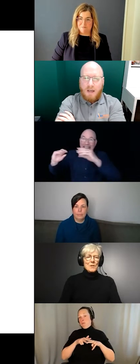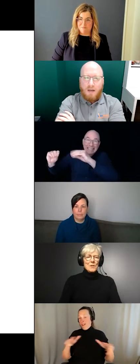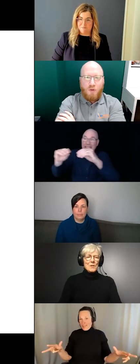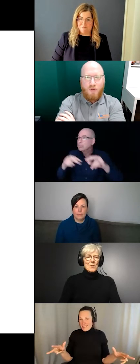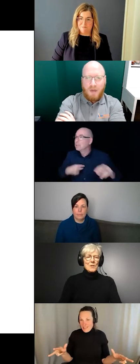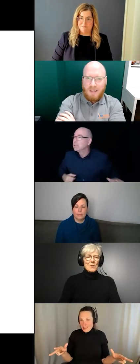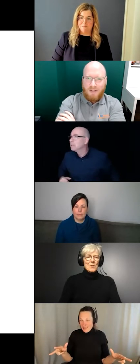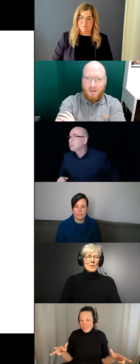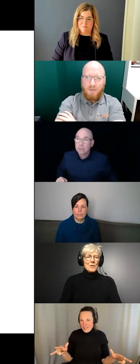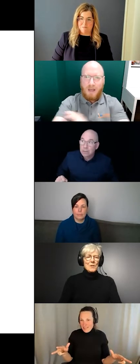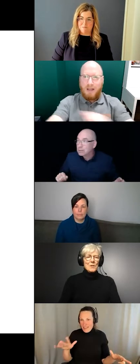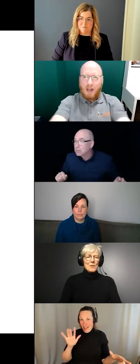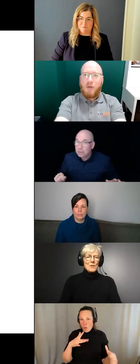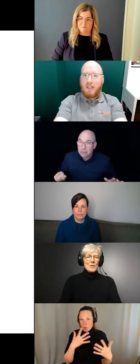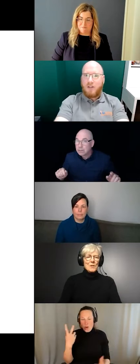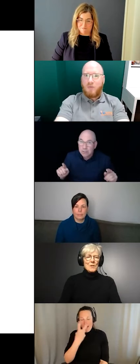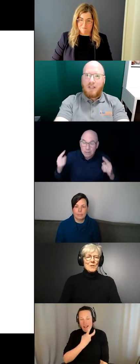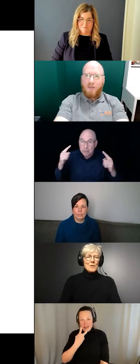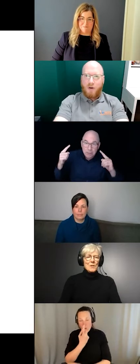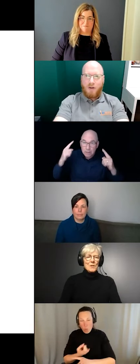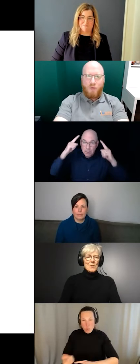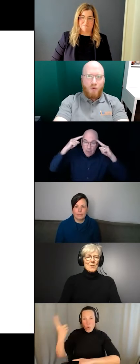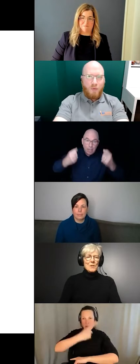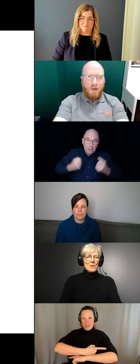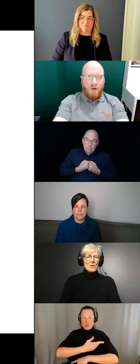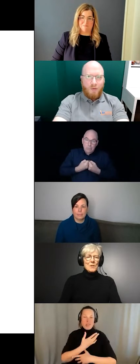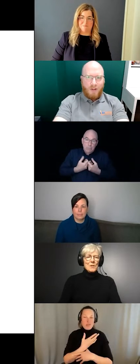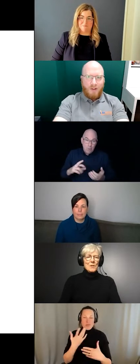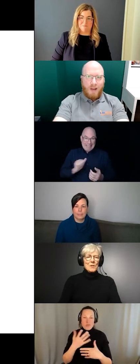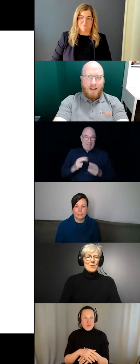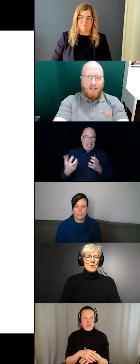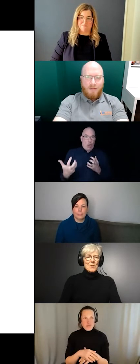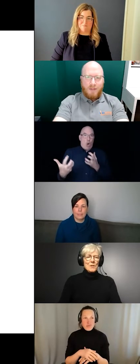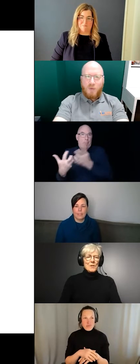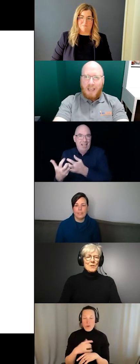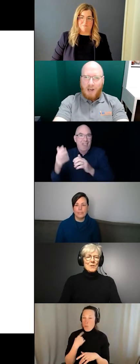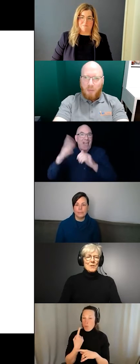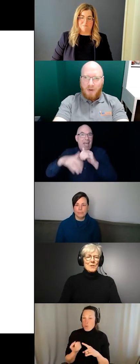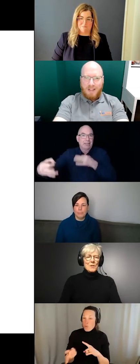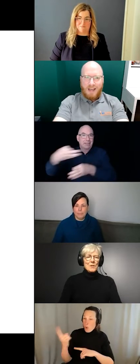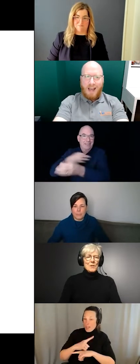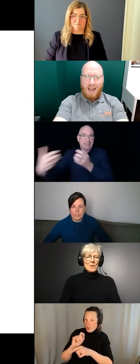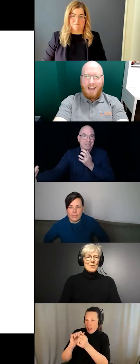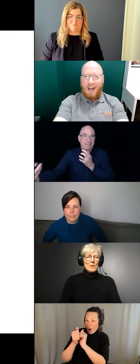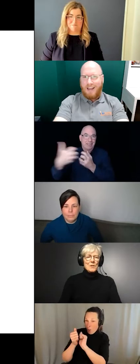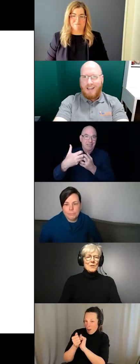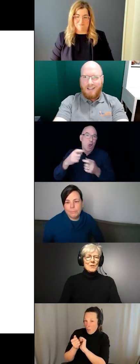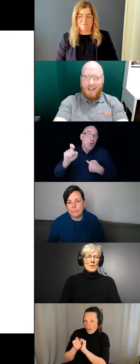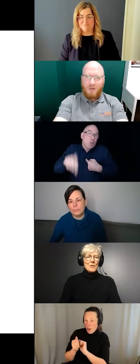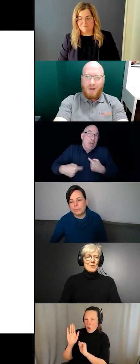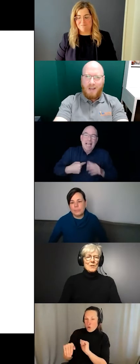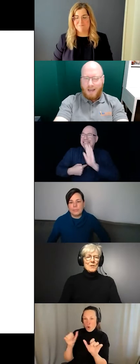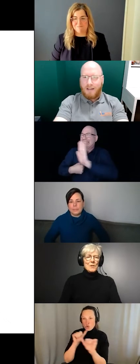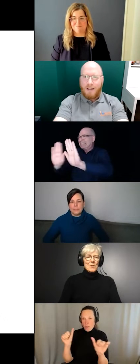d'avoir à essayer de rentrer avec la lecture d'élèves ou de me déplacer, à faire des accommodements